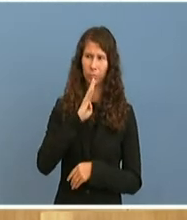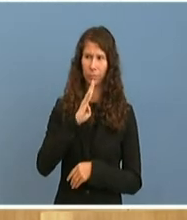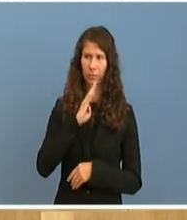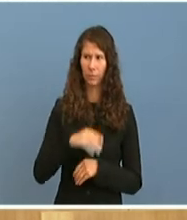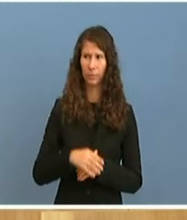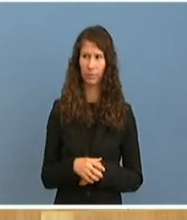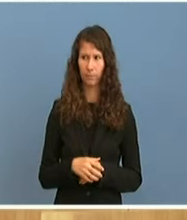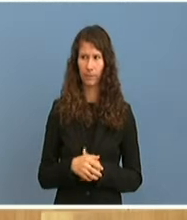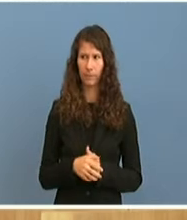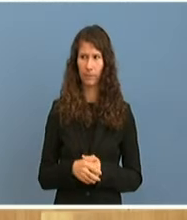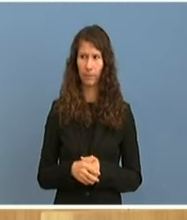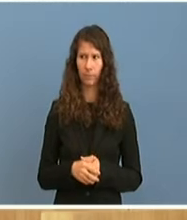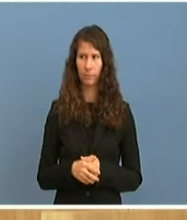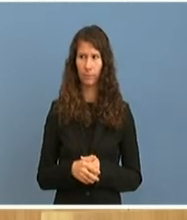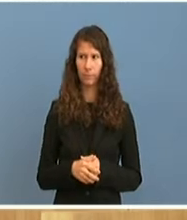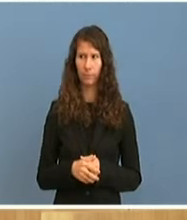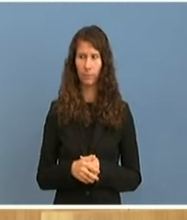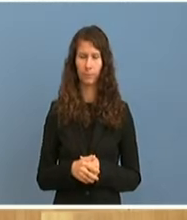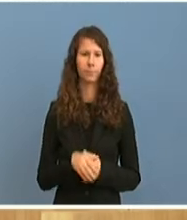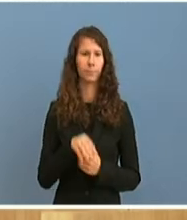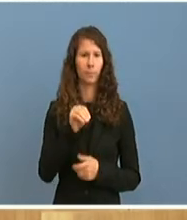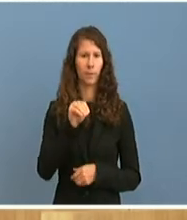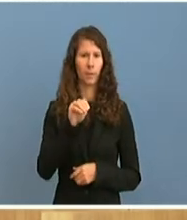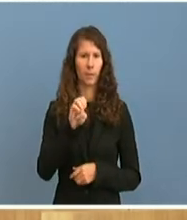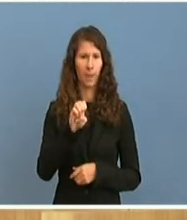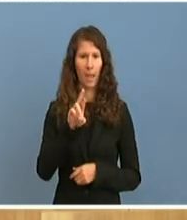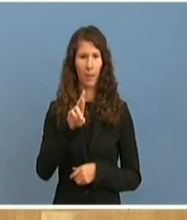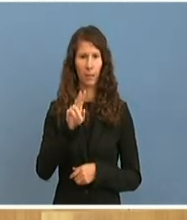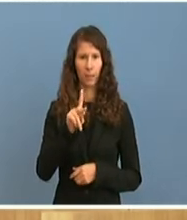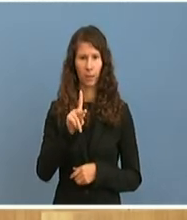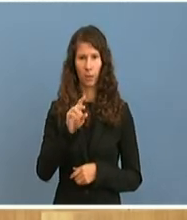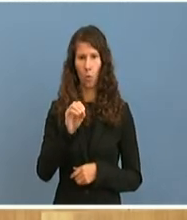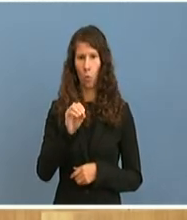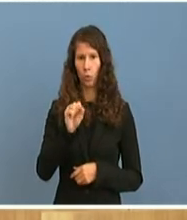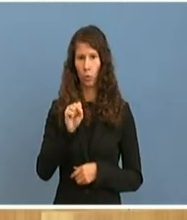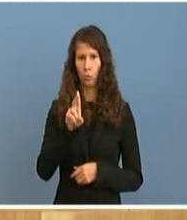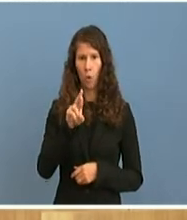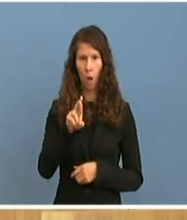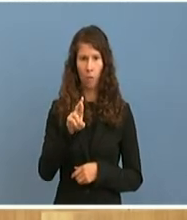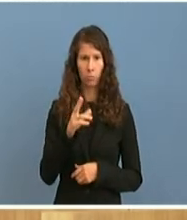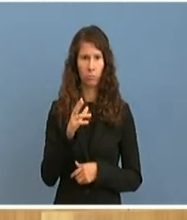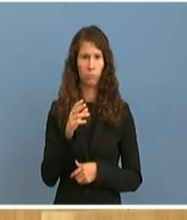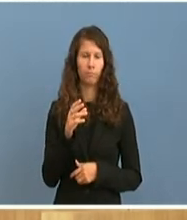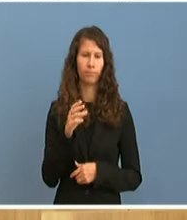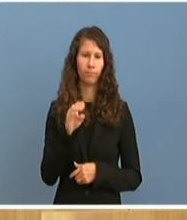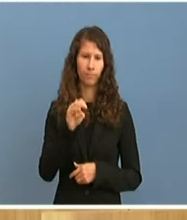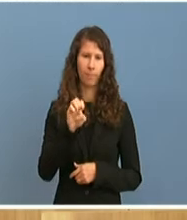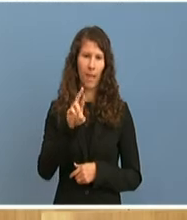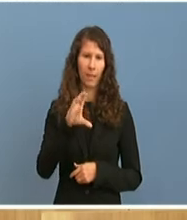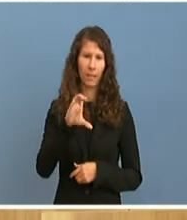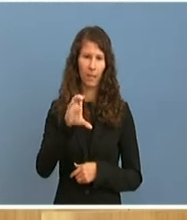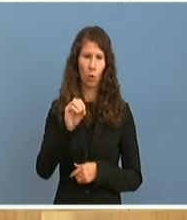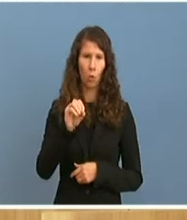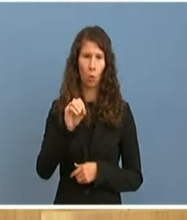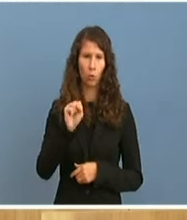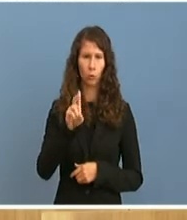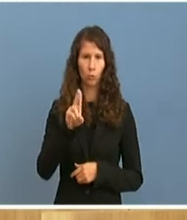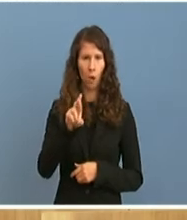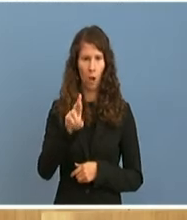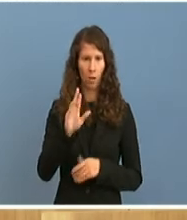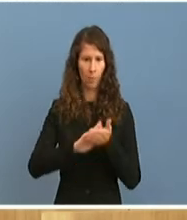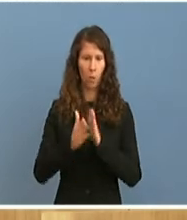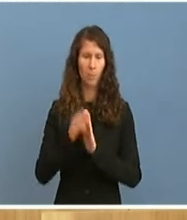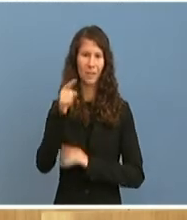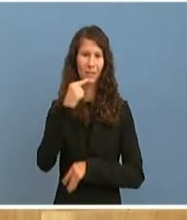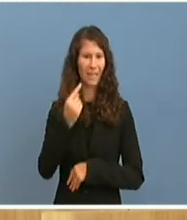der Übertragung sonst nicht hört. Über Danke. Das Mercosur-Abkommen. Sie sagte, sie kann die Ratifizierung in diesem Fall nicht unterstützen